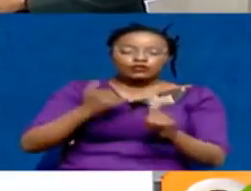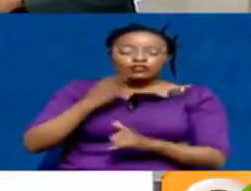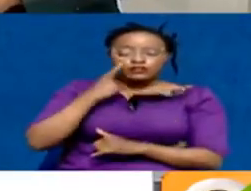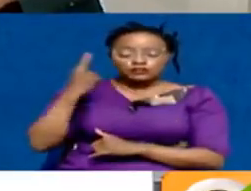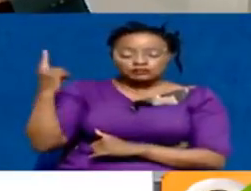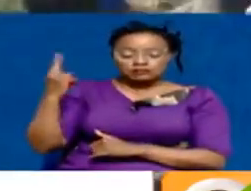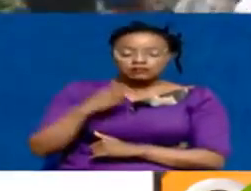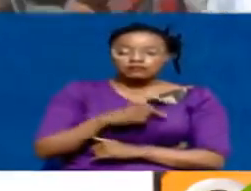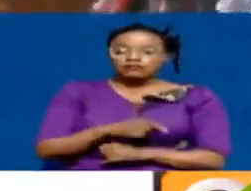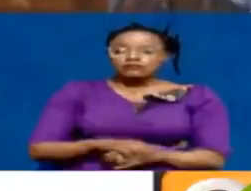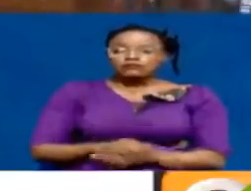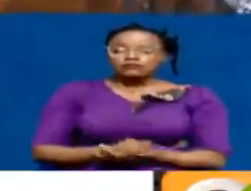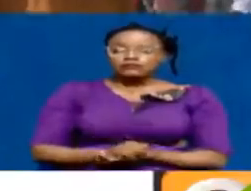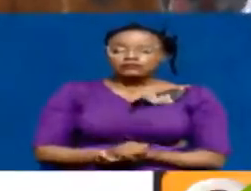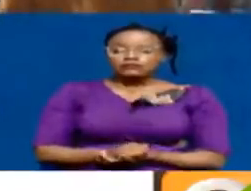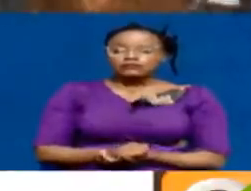hiyo.